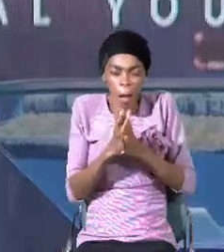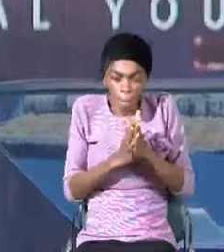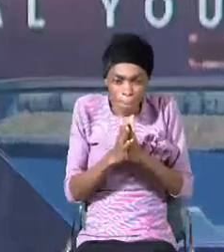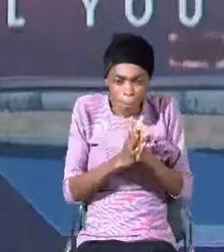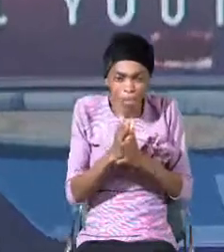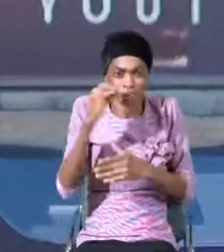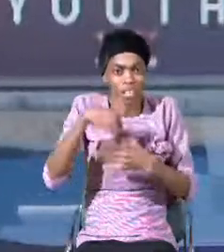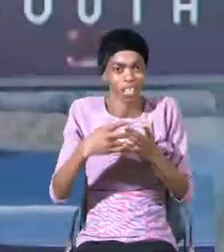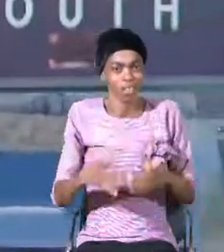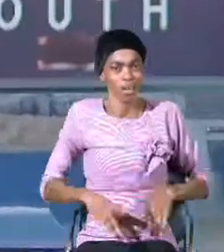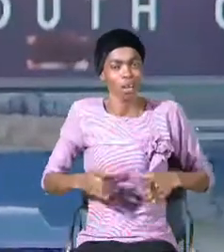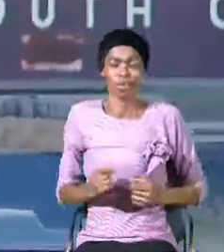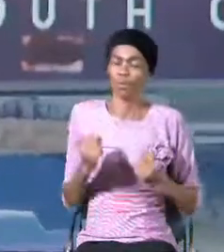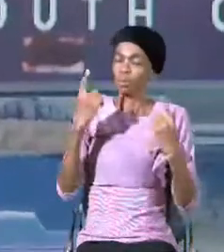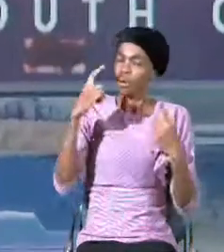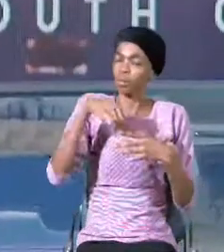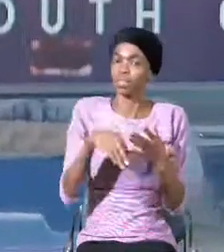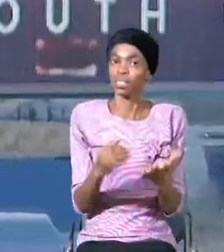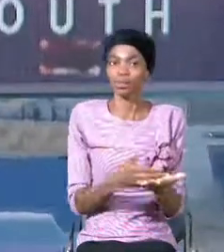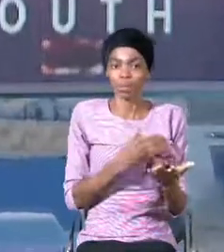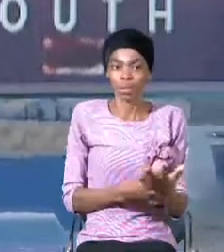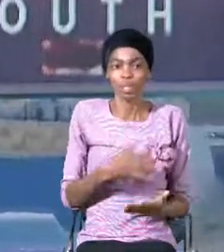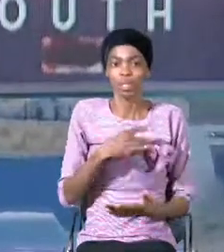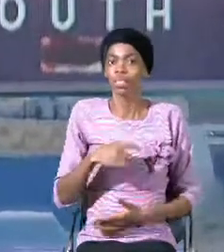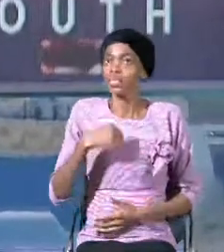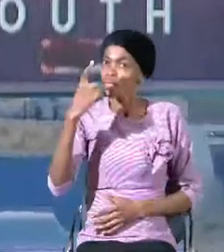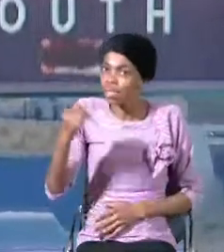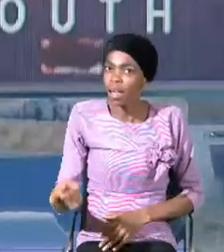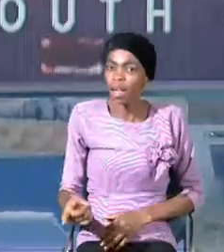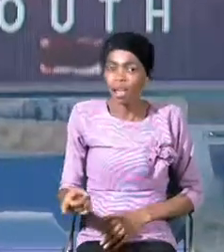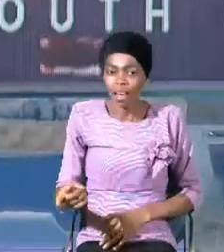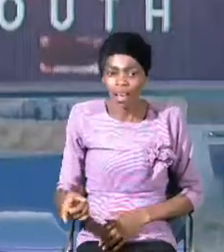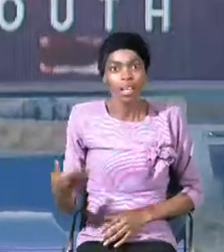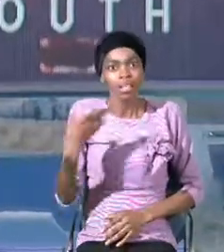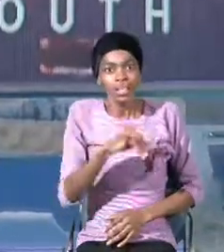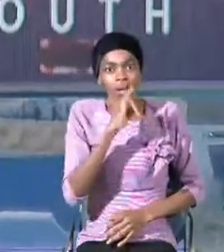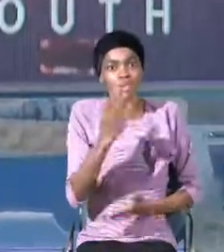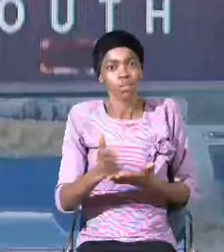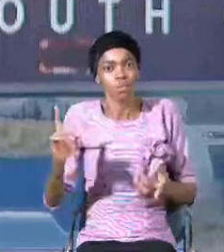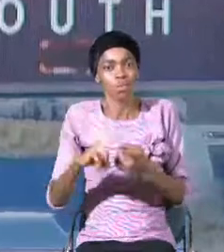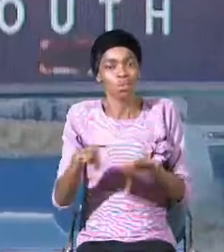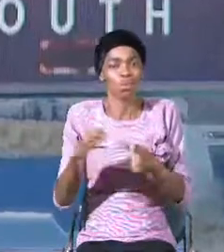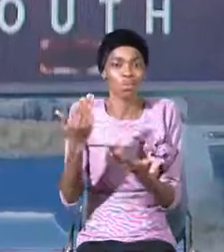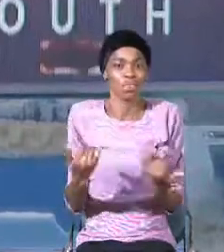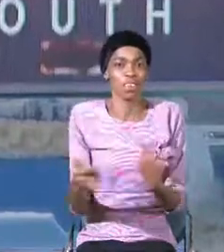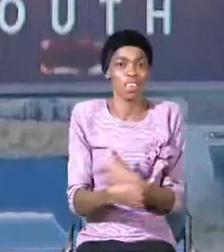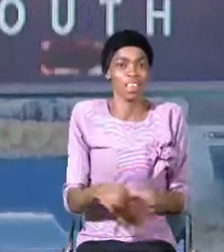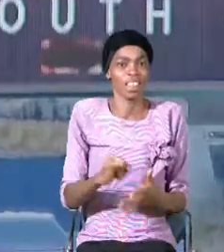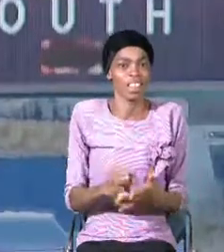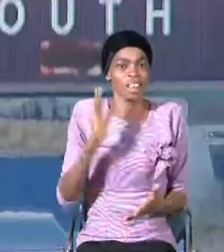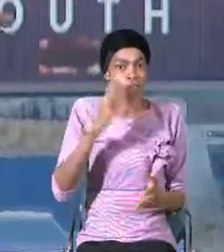une vie dominée par la passion. Tu te réveilles le matin et tu dis, il y a quelque chose à faire